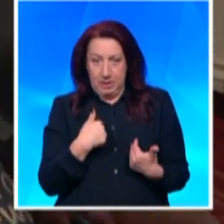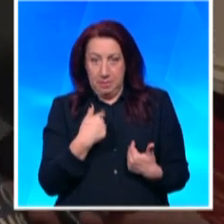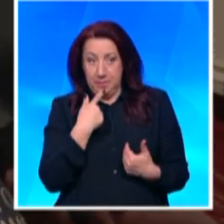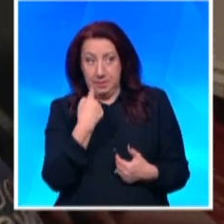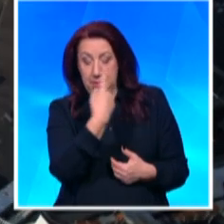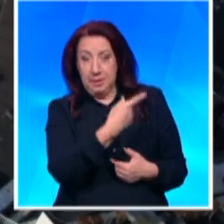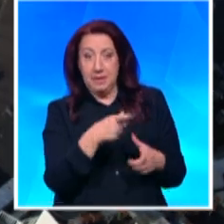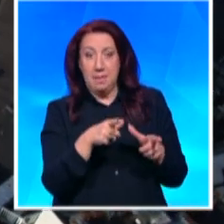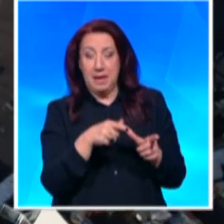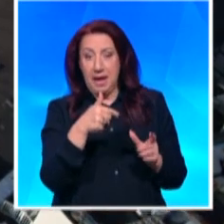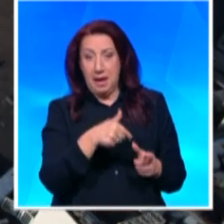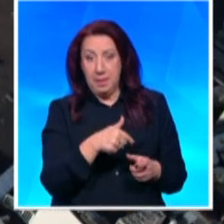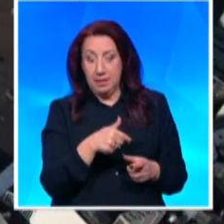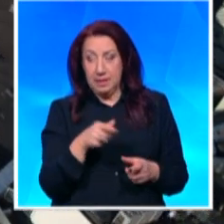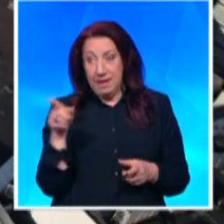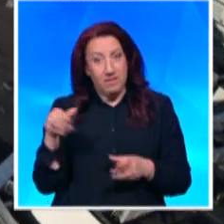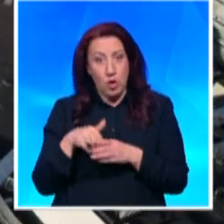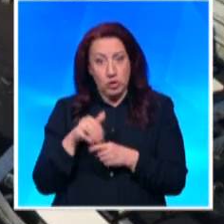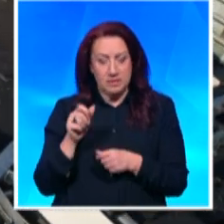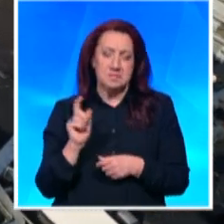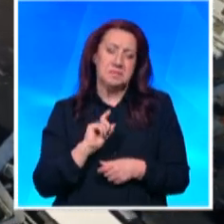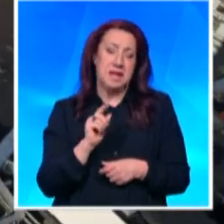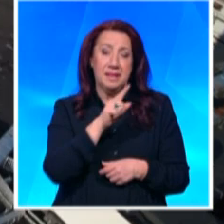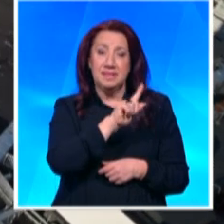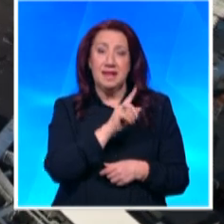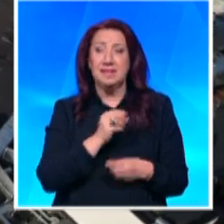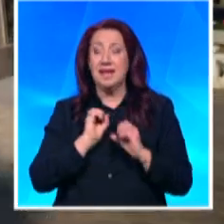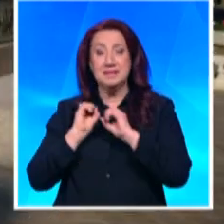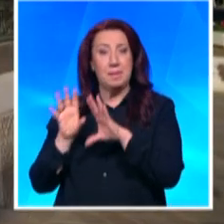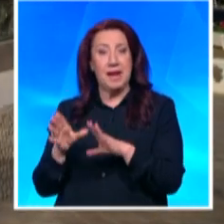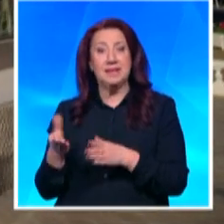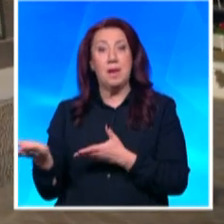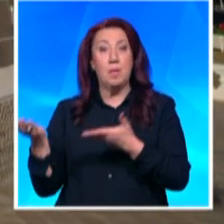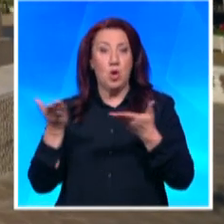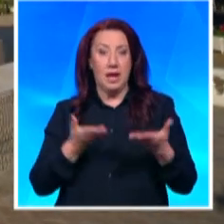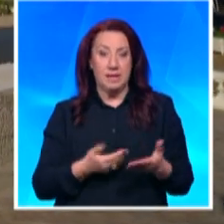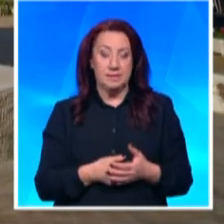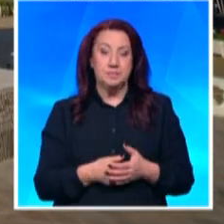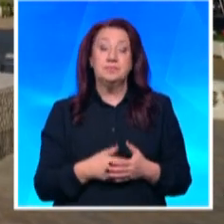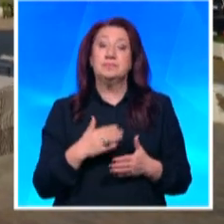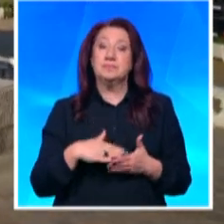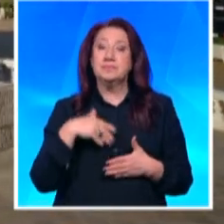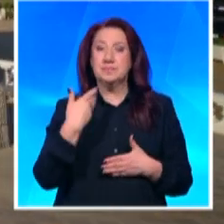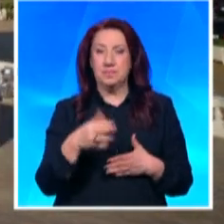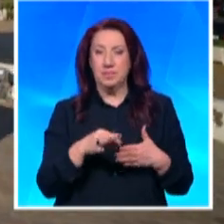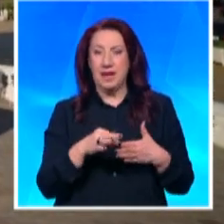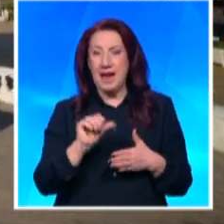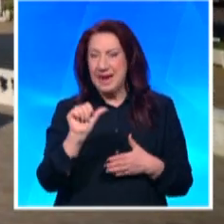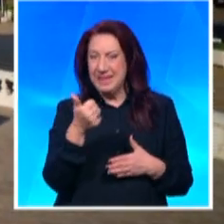Не, нямаме покана. Все още няма яснота кога ще е лидерската среща, на която освен за приоритети, вече ще се говори и с